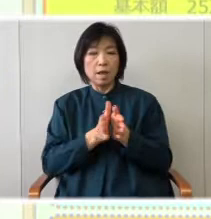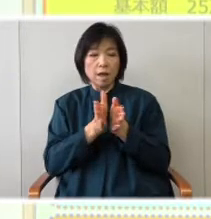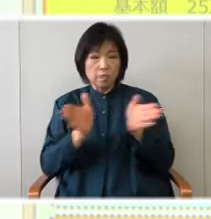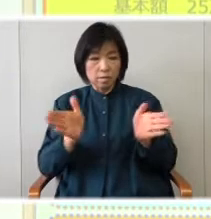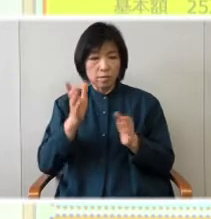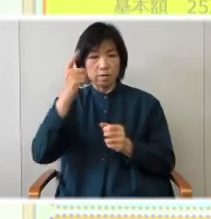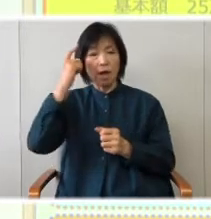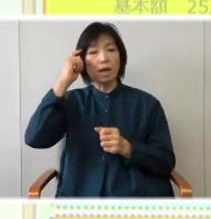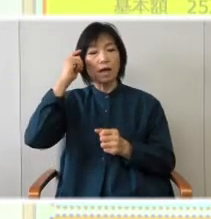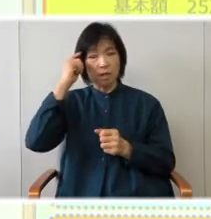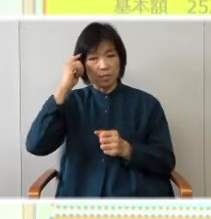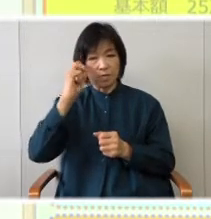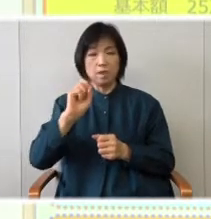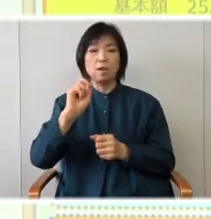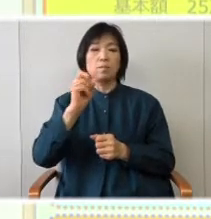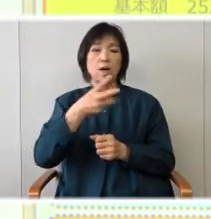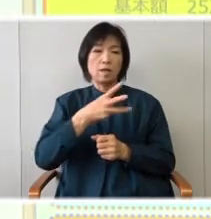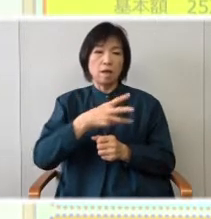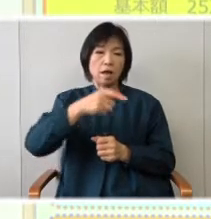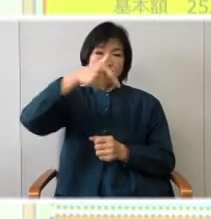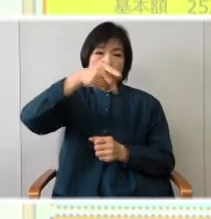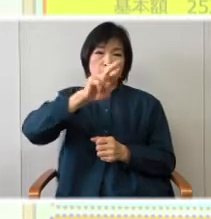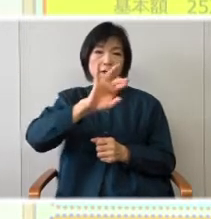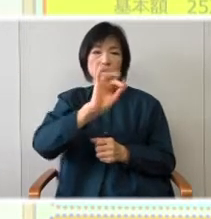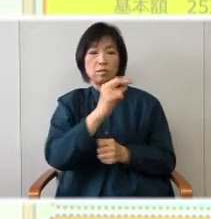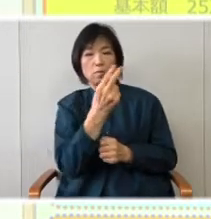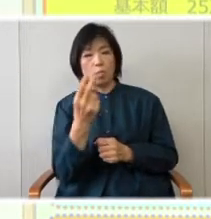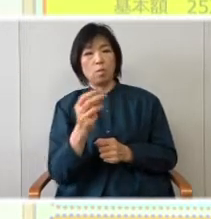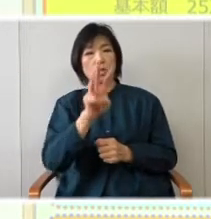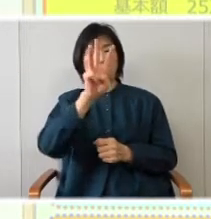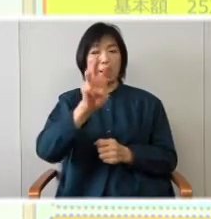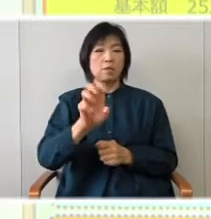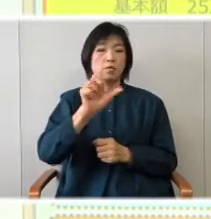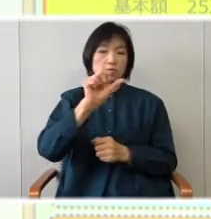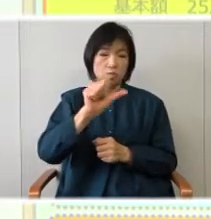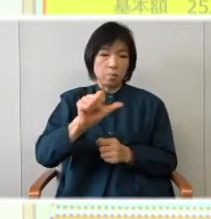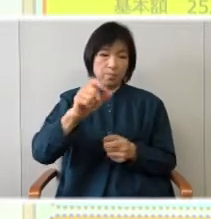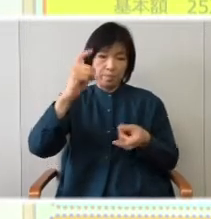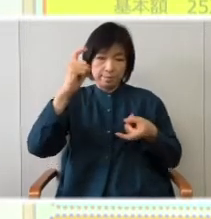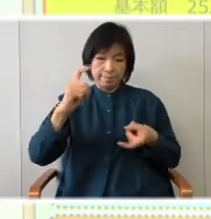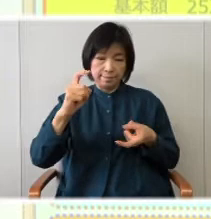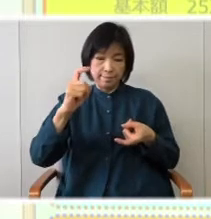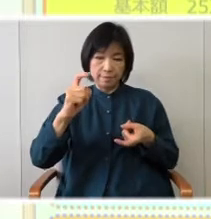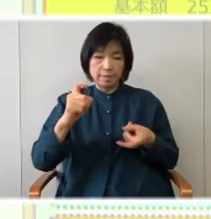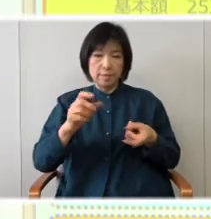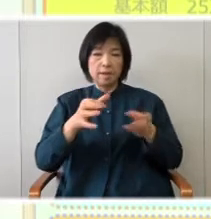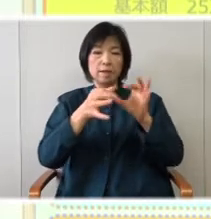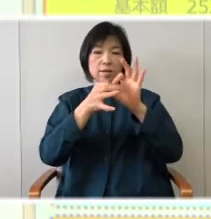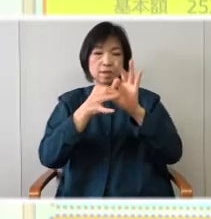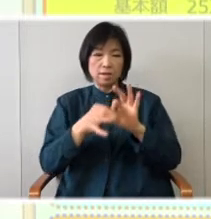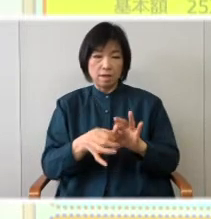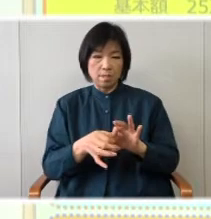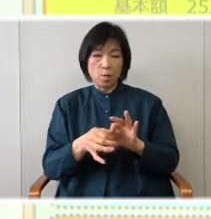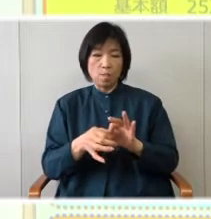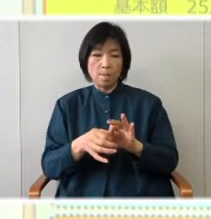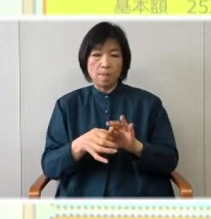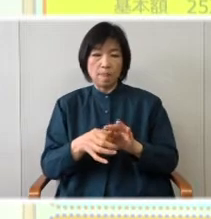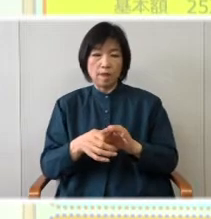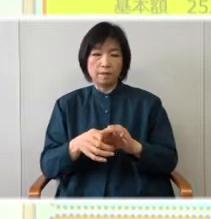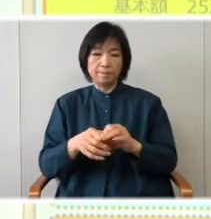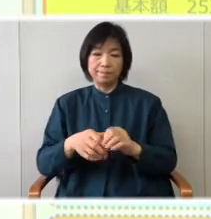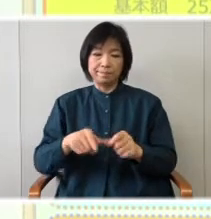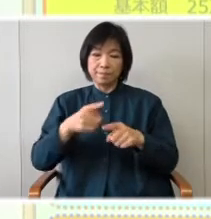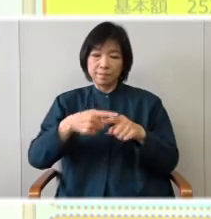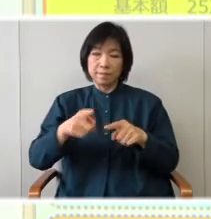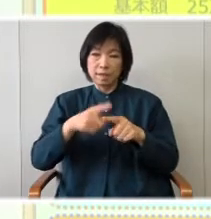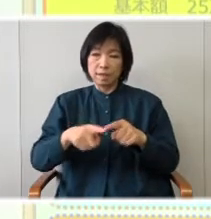他にもあのフラット35の金利引き下げ対象エリアの拡充ということもあります。で、まあ、他にもあの薪ストー